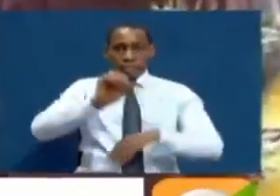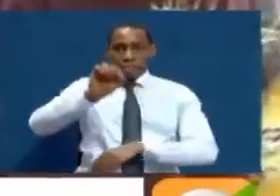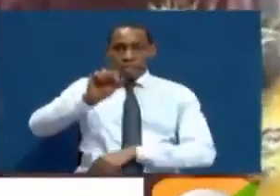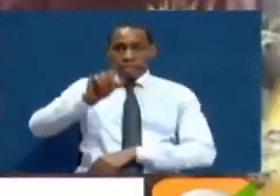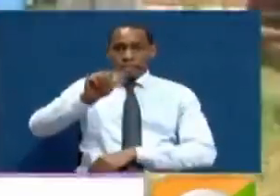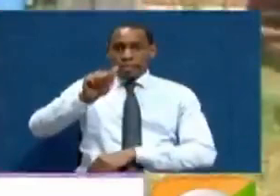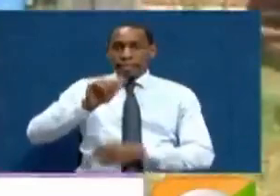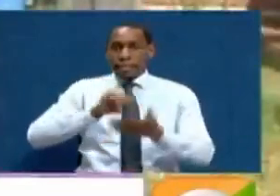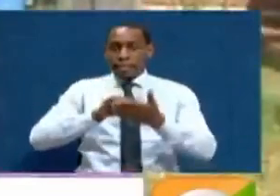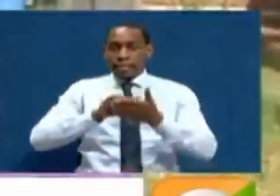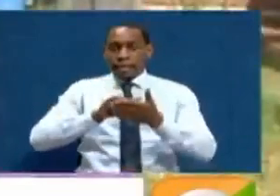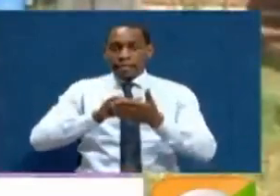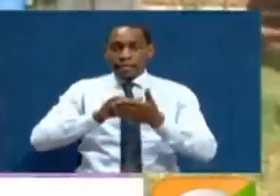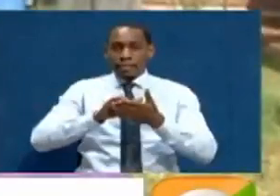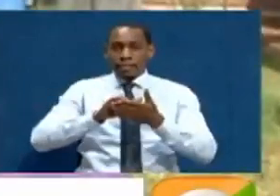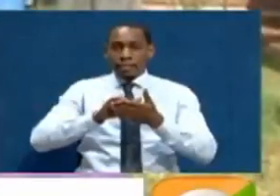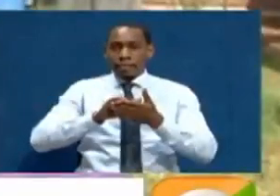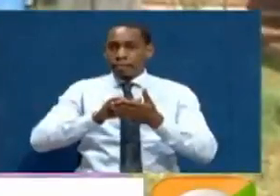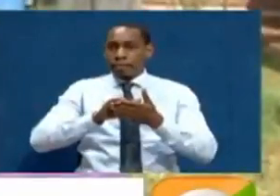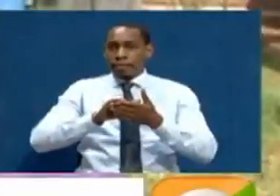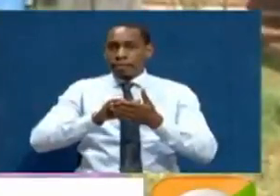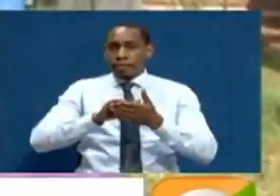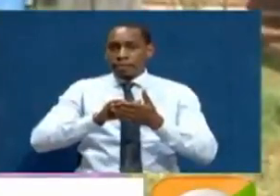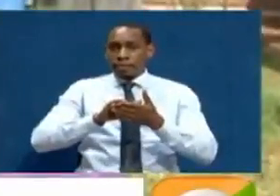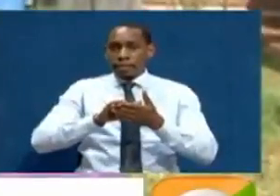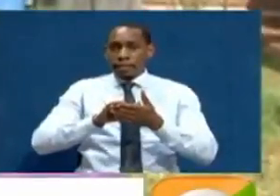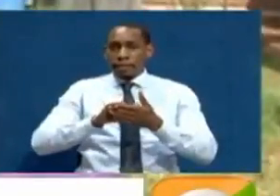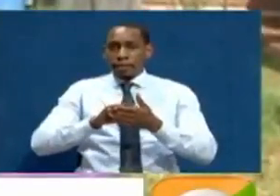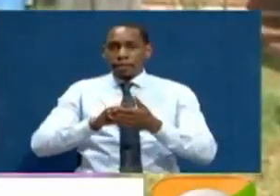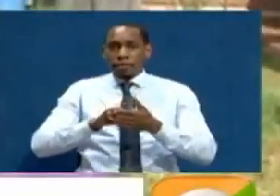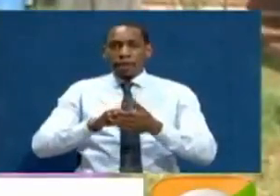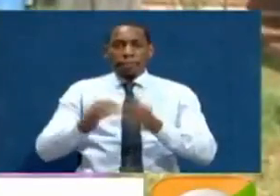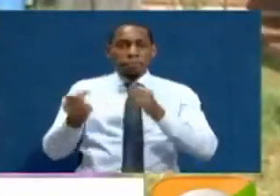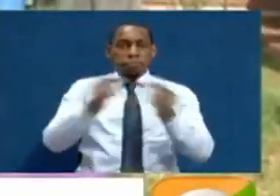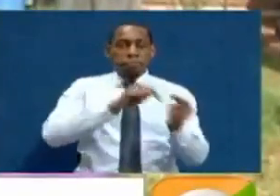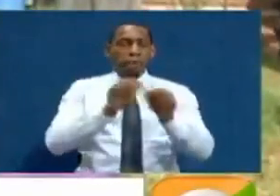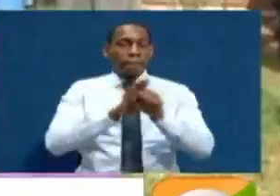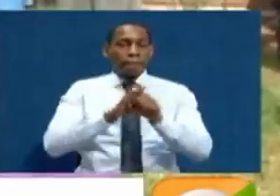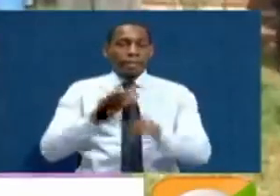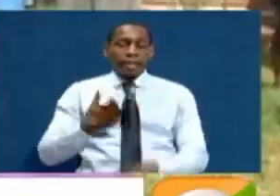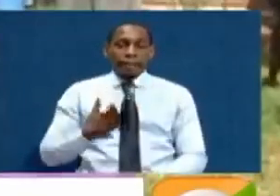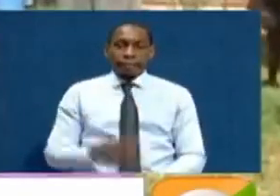anasa alikuwa akiishi maisha ya siri yaliyojaa ugomvi na mkewe. Huyu mama